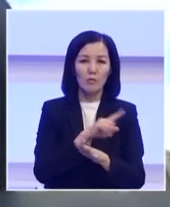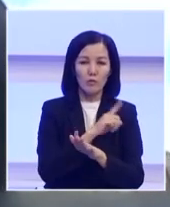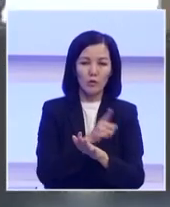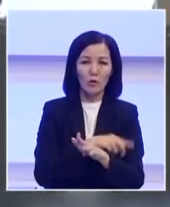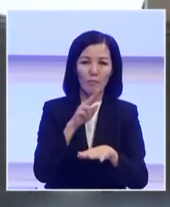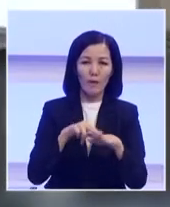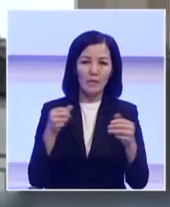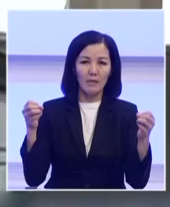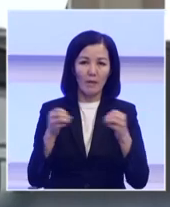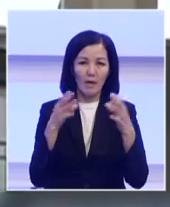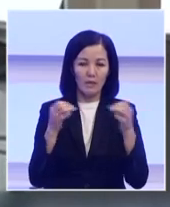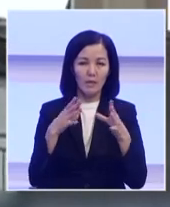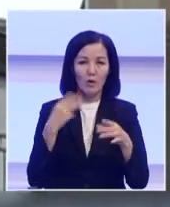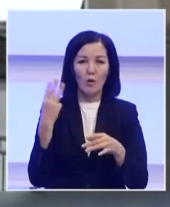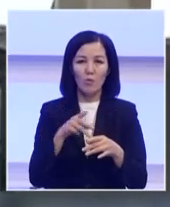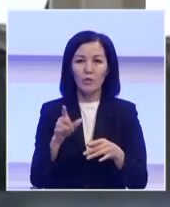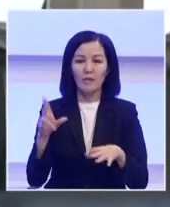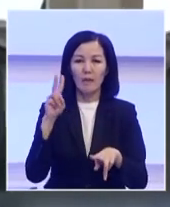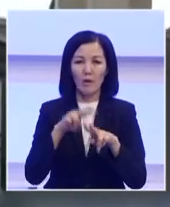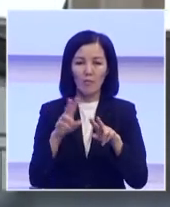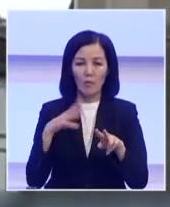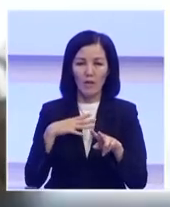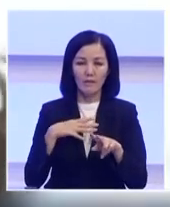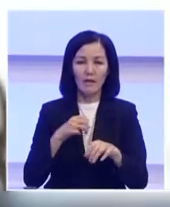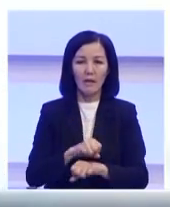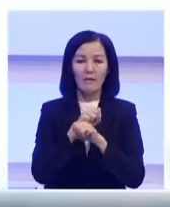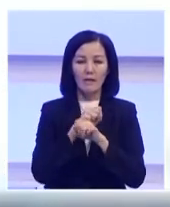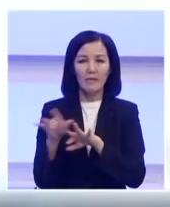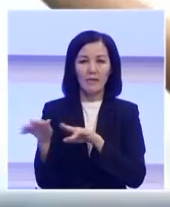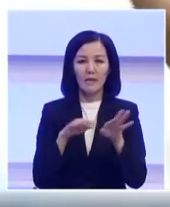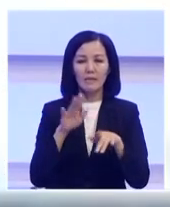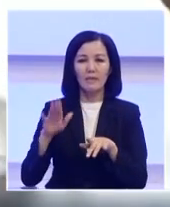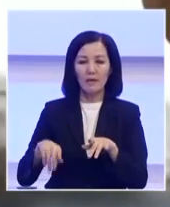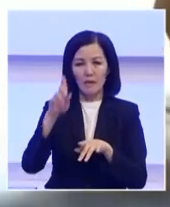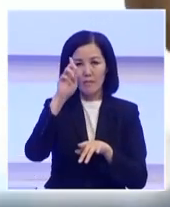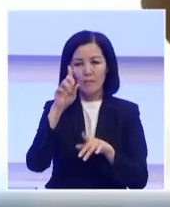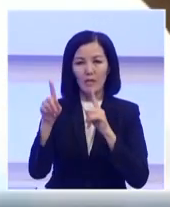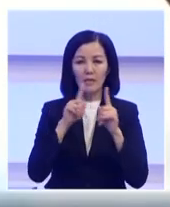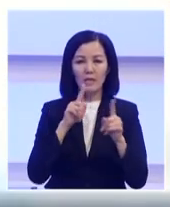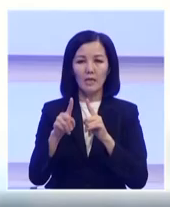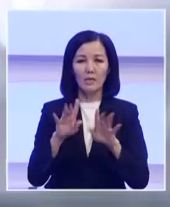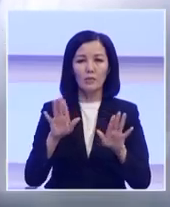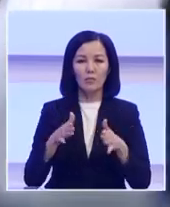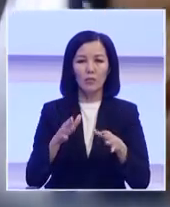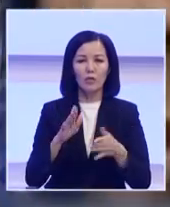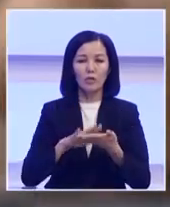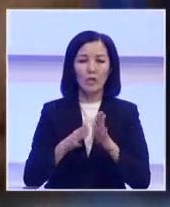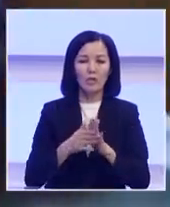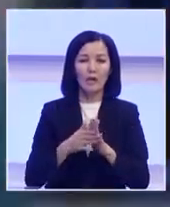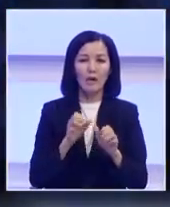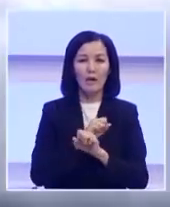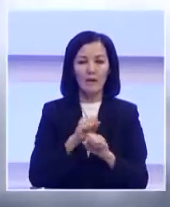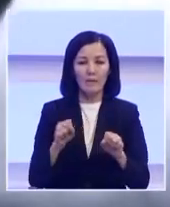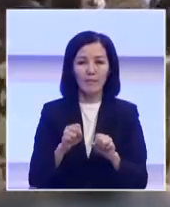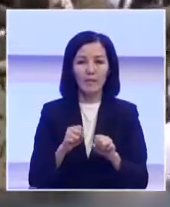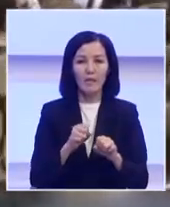полициямен қақтығыс болыпты. 30 адам қамауға алынған. Наразылық акциясынан кейін мемлекеттік кеңес елдегі төтенше жағдайға қарамастан